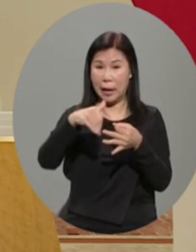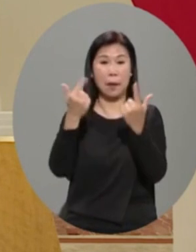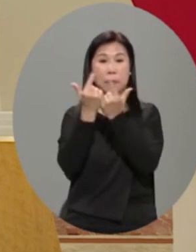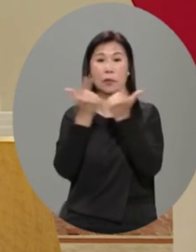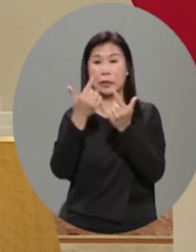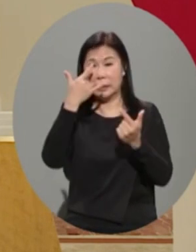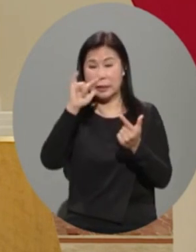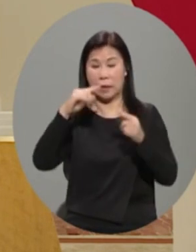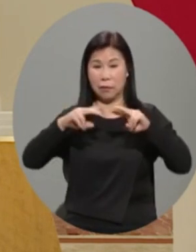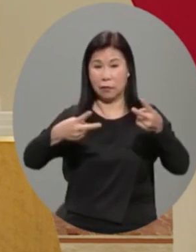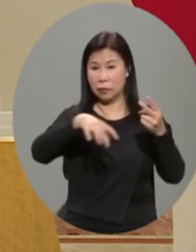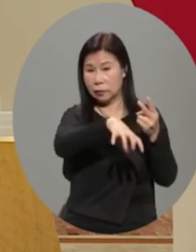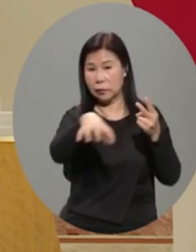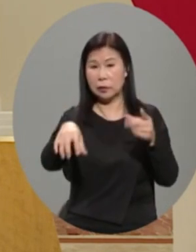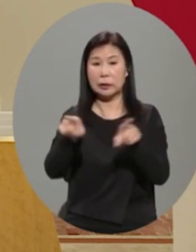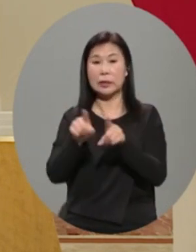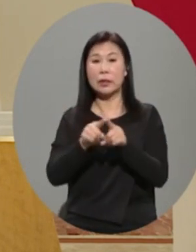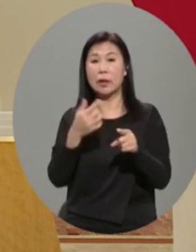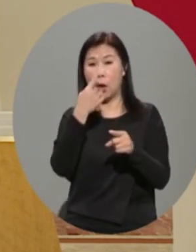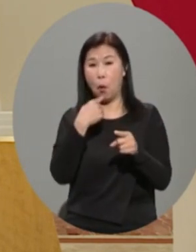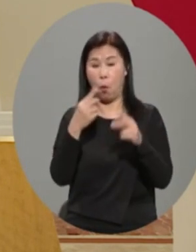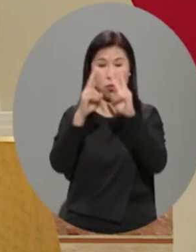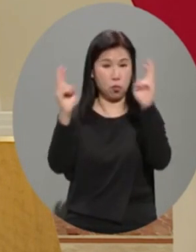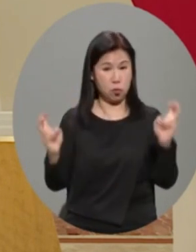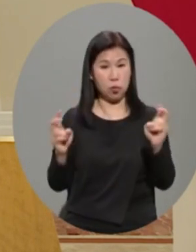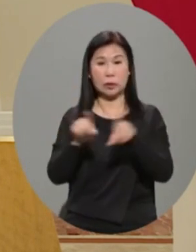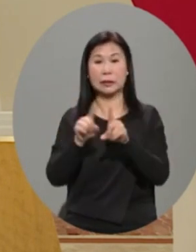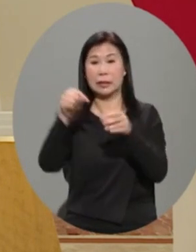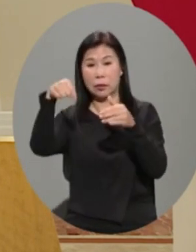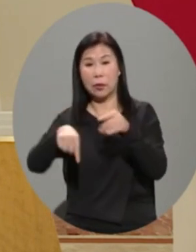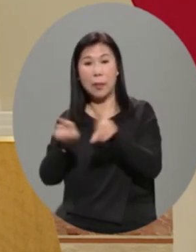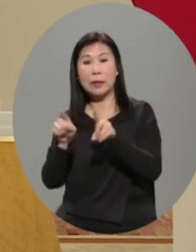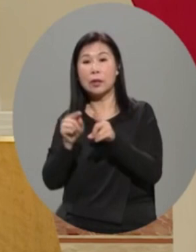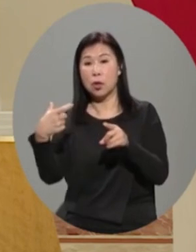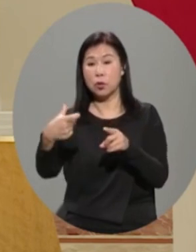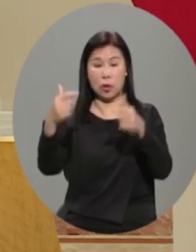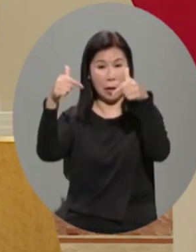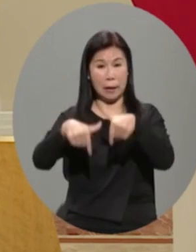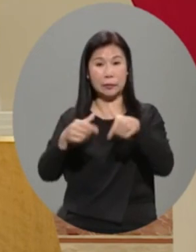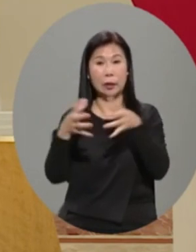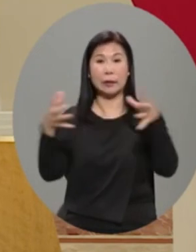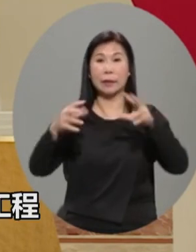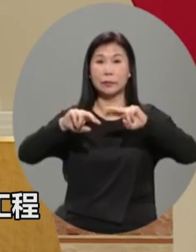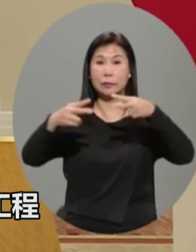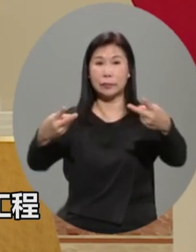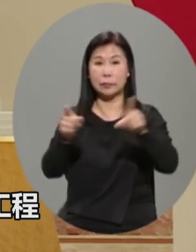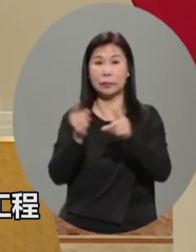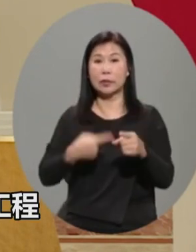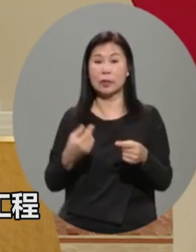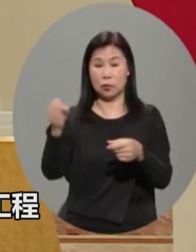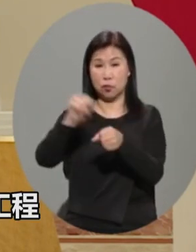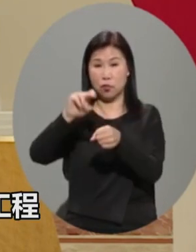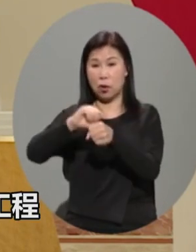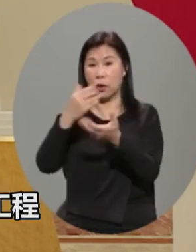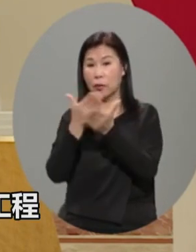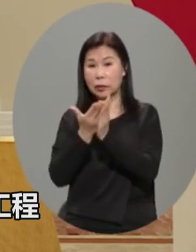新發展區、陸續上馬的洪水橋、下村和元朗南大型發展項目，加上多